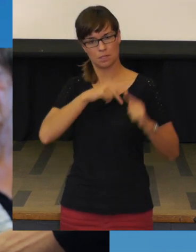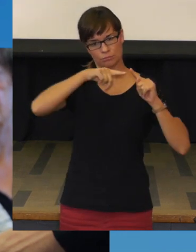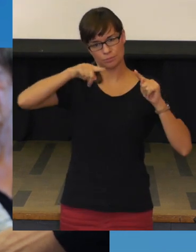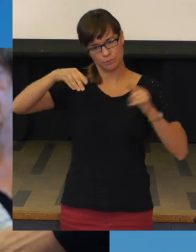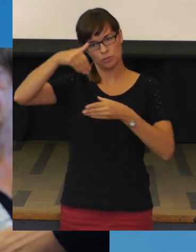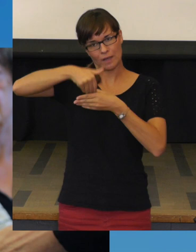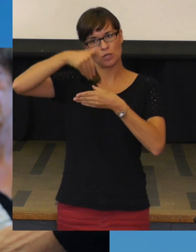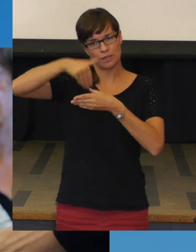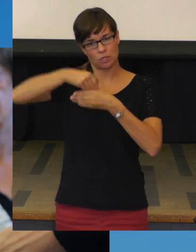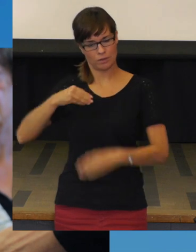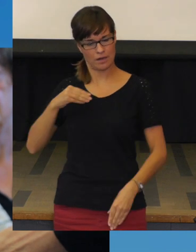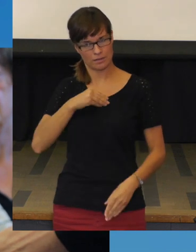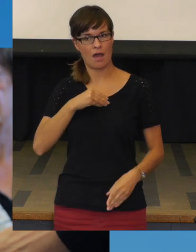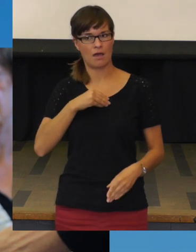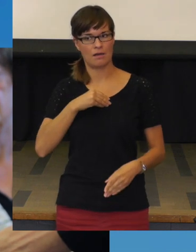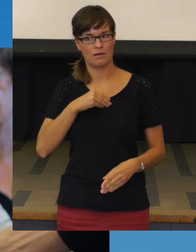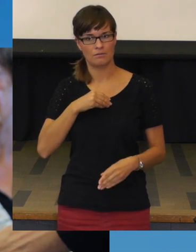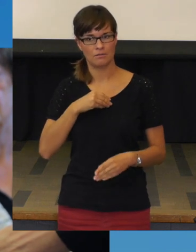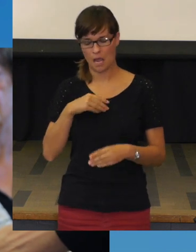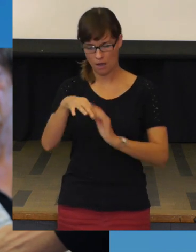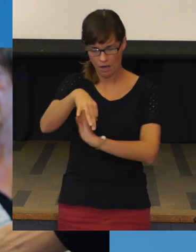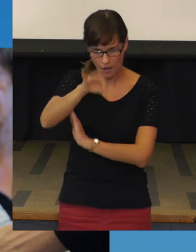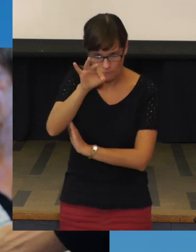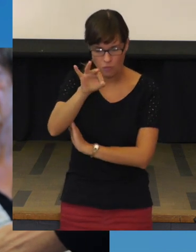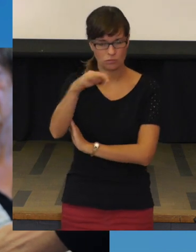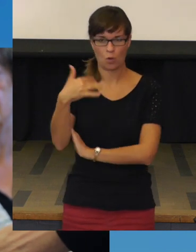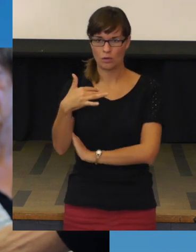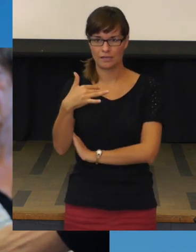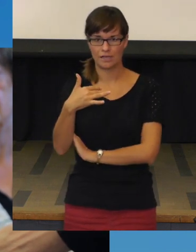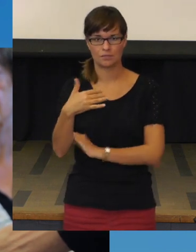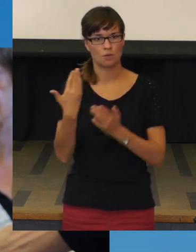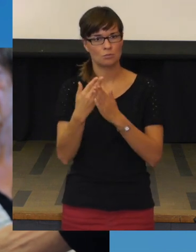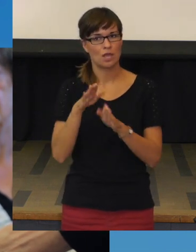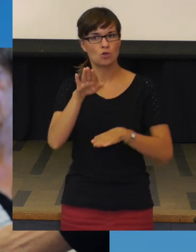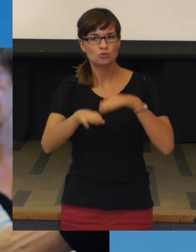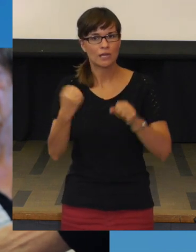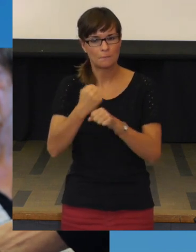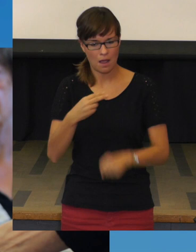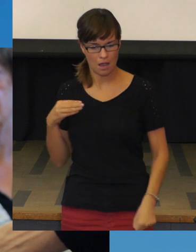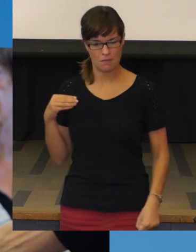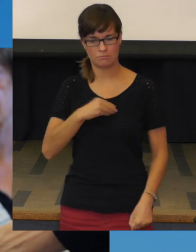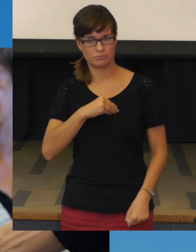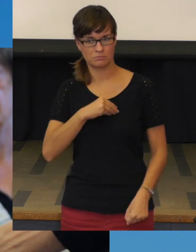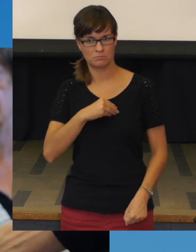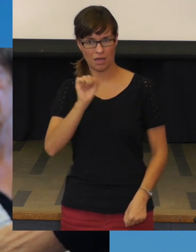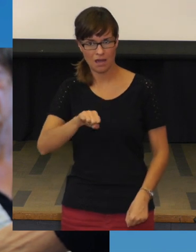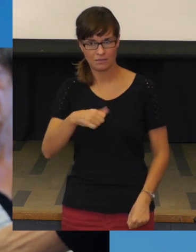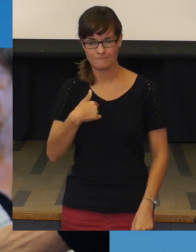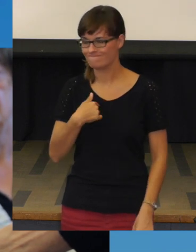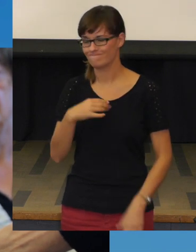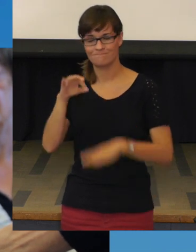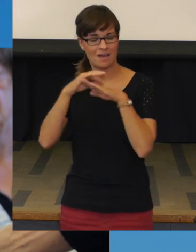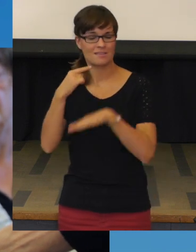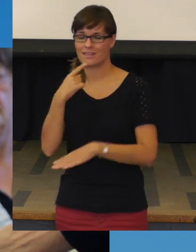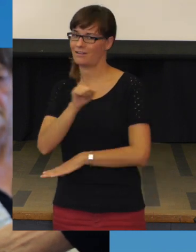nichts rausgefunden. Ich sage, kann ich keinen Schritt mehr bekommen? Nein, wir wissen nicht, woher das kommt. Und das soll